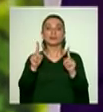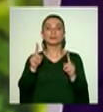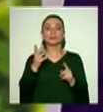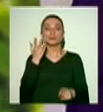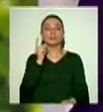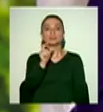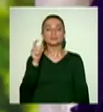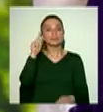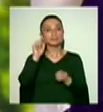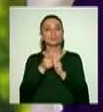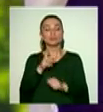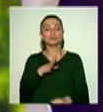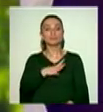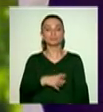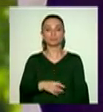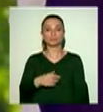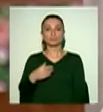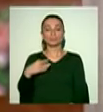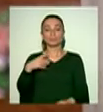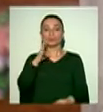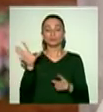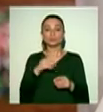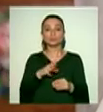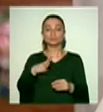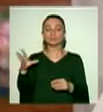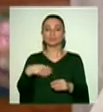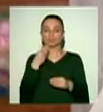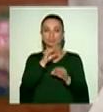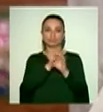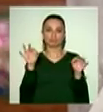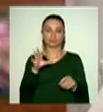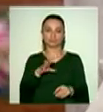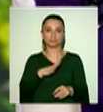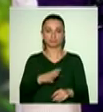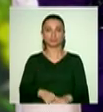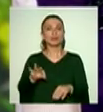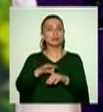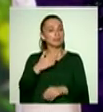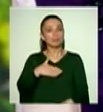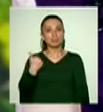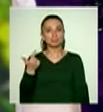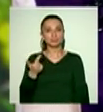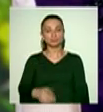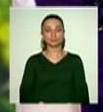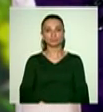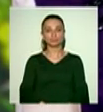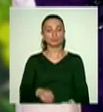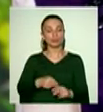ყოფ, მაგრამ აი განსაკუთრებული თარიღები გქონდათ? მასთან ერთად ყველაფერი არაჩვეულებრივი იყო. რატო არ გათხოვდით?